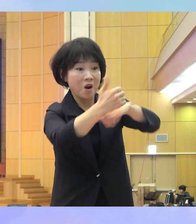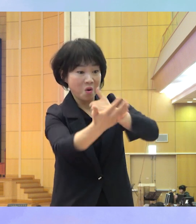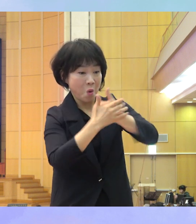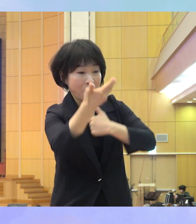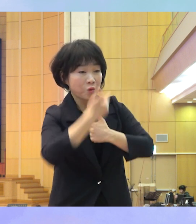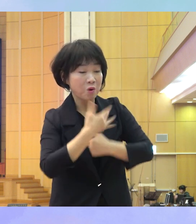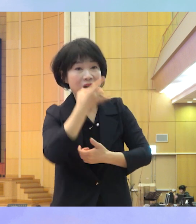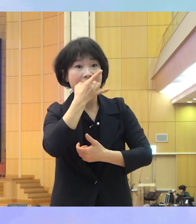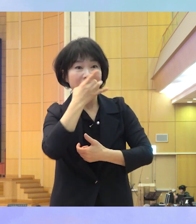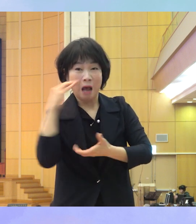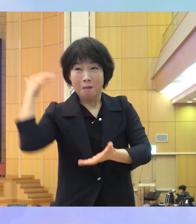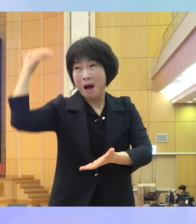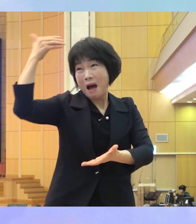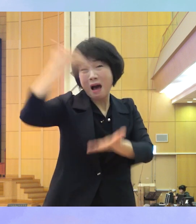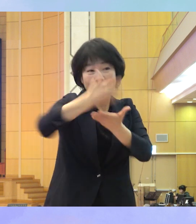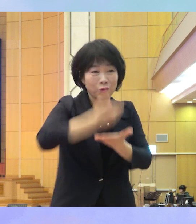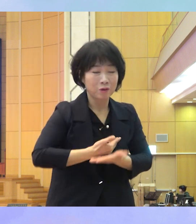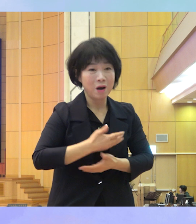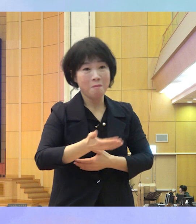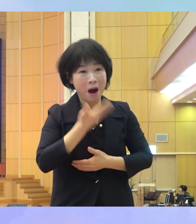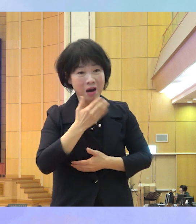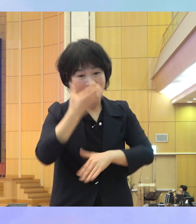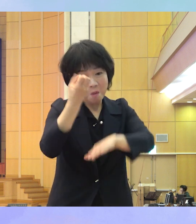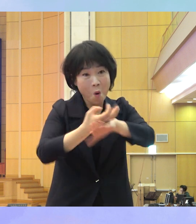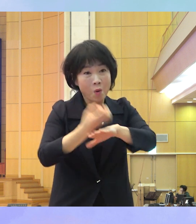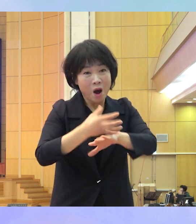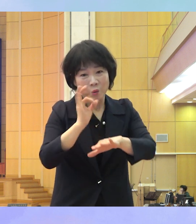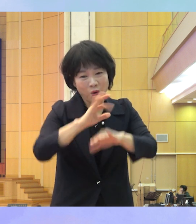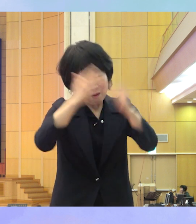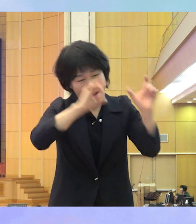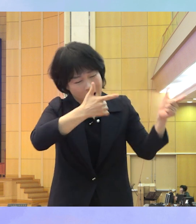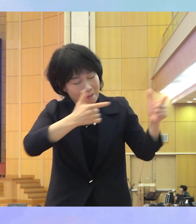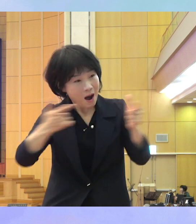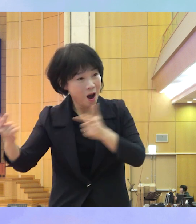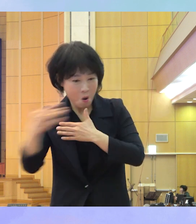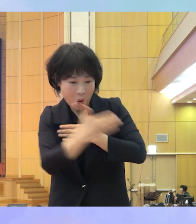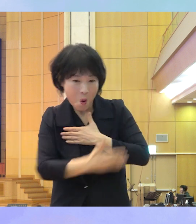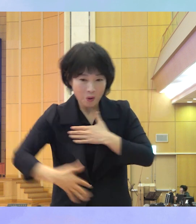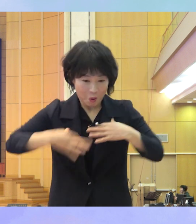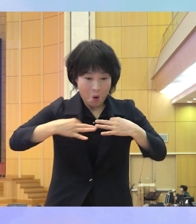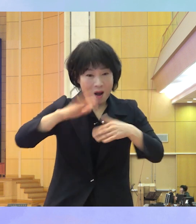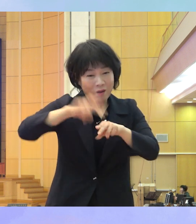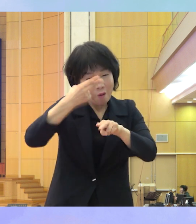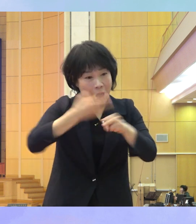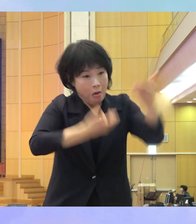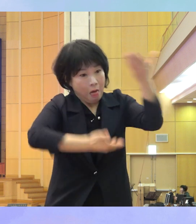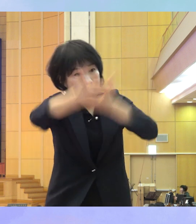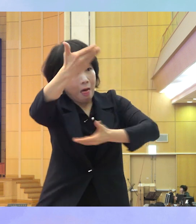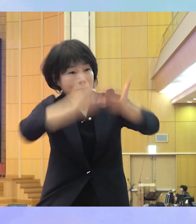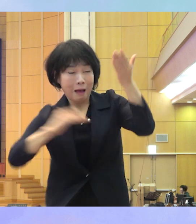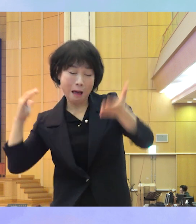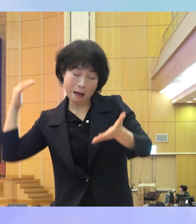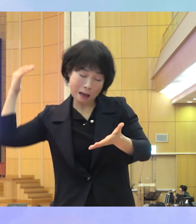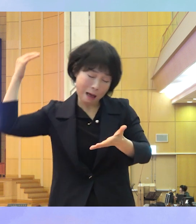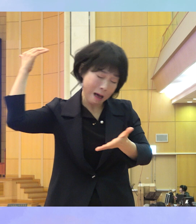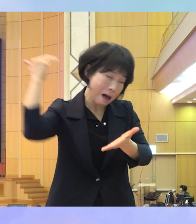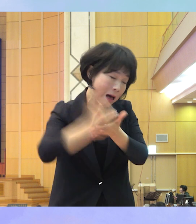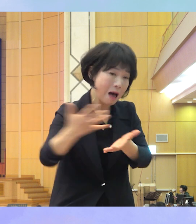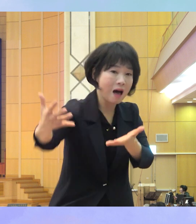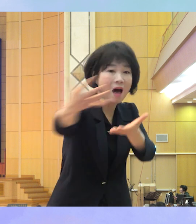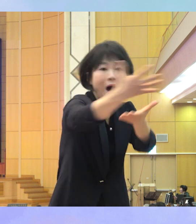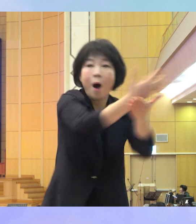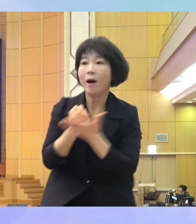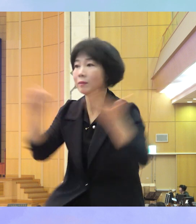양식과 재물과 금과 보석과 비단과 양떼들과 소떼들과 나귀떼들과